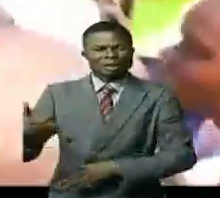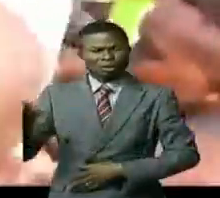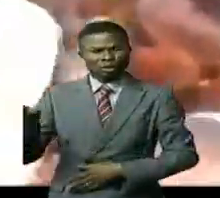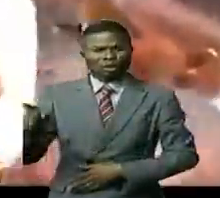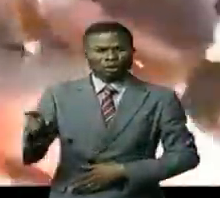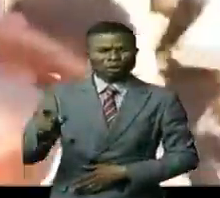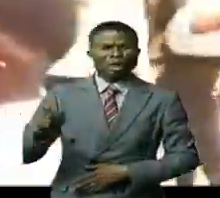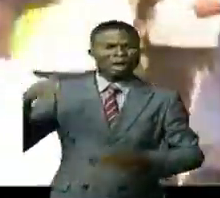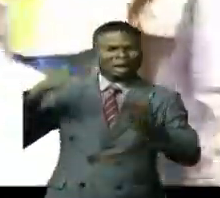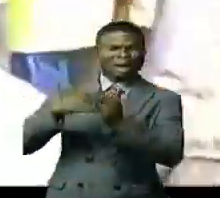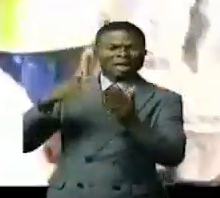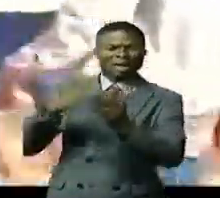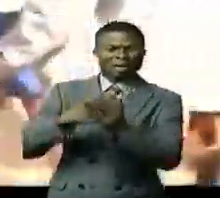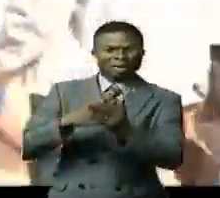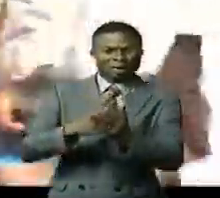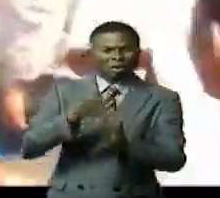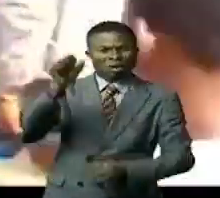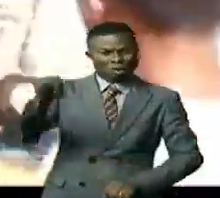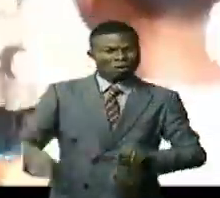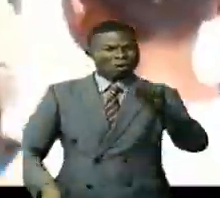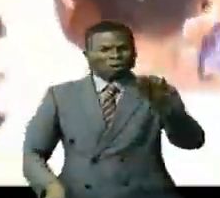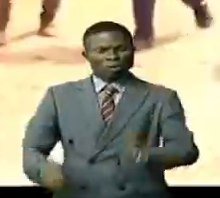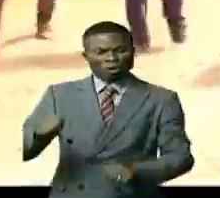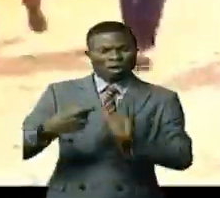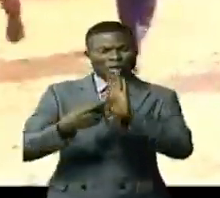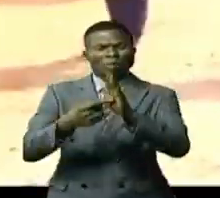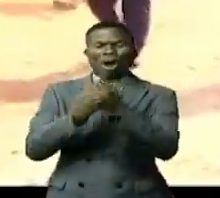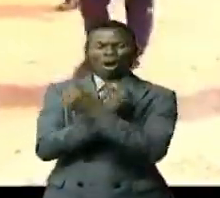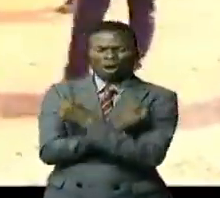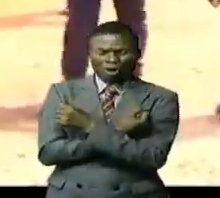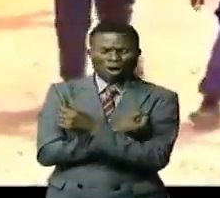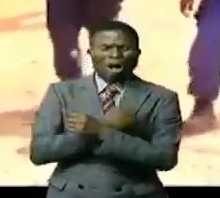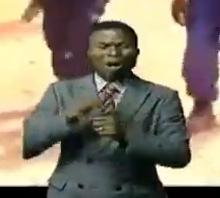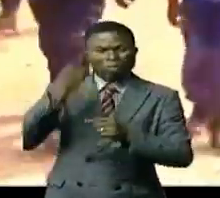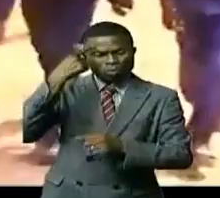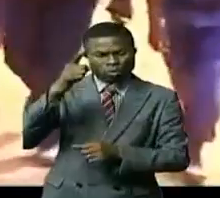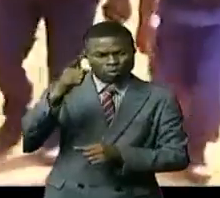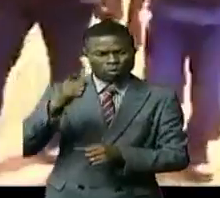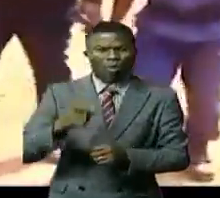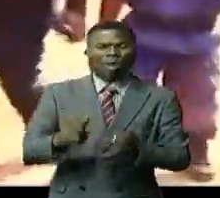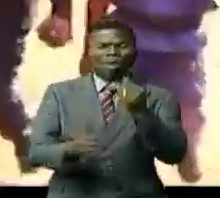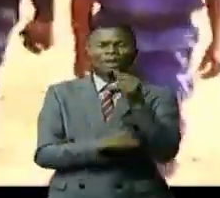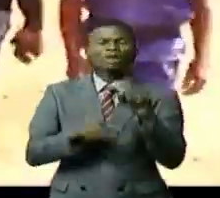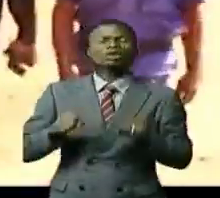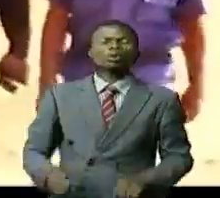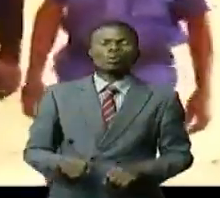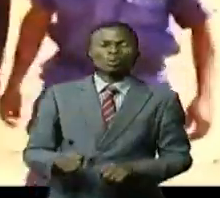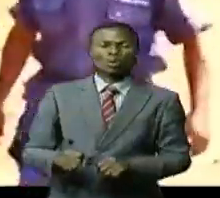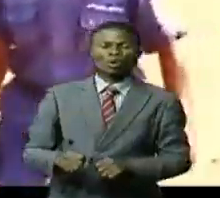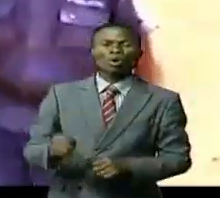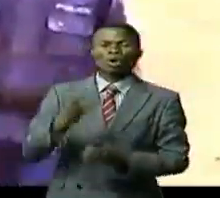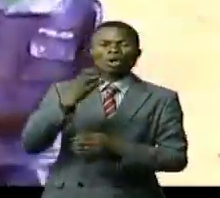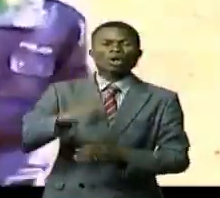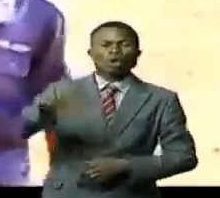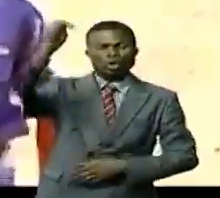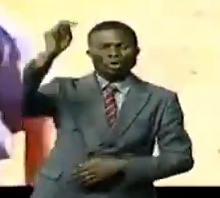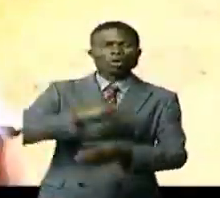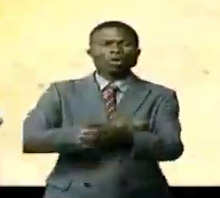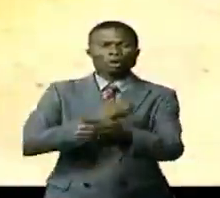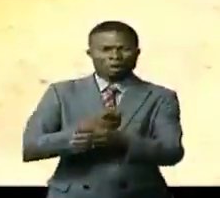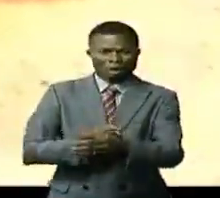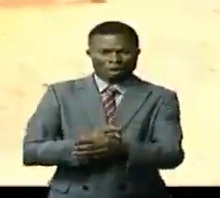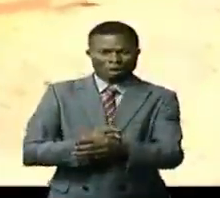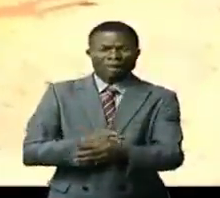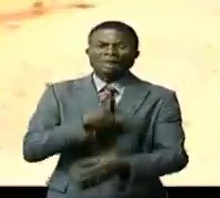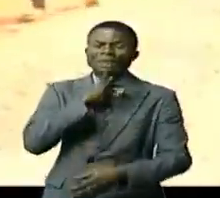aux agresseurs. Cette marche de solidarité et de compassion avec les victimes de la guerre d'agression au Nord Kivu, qui a